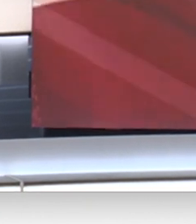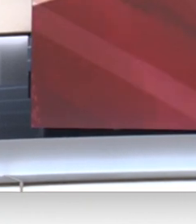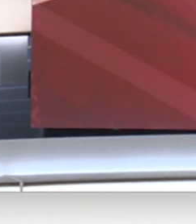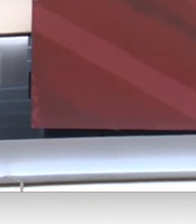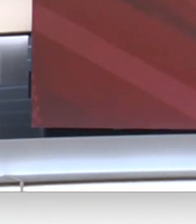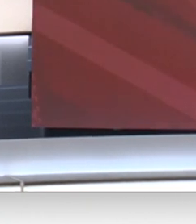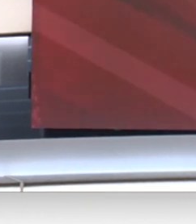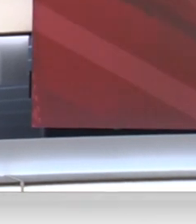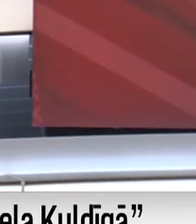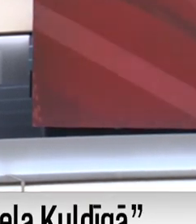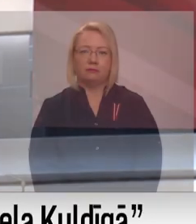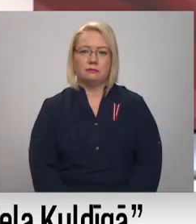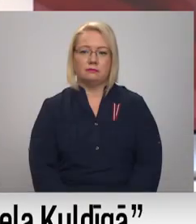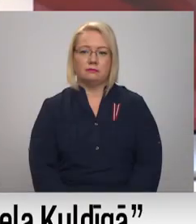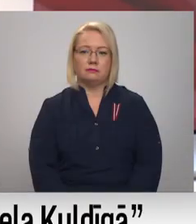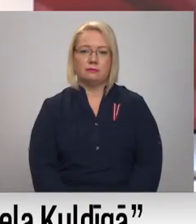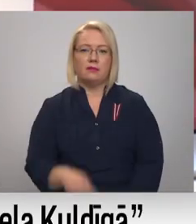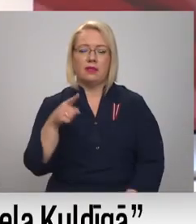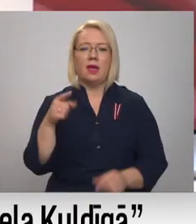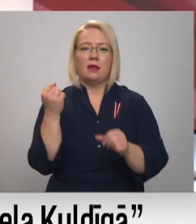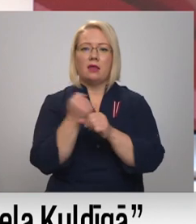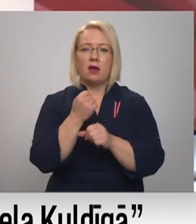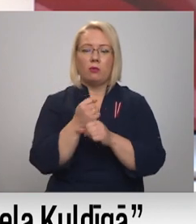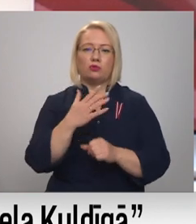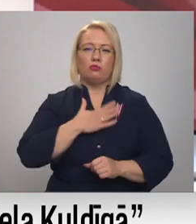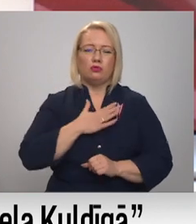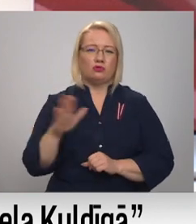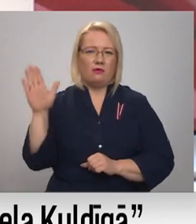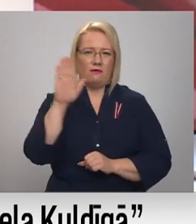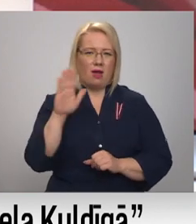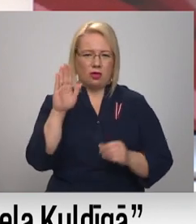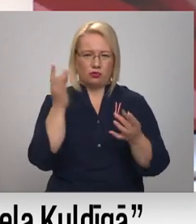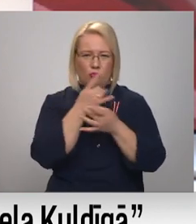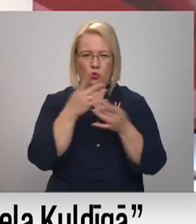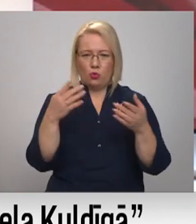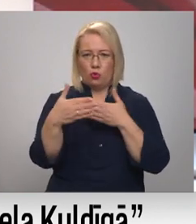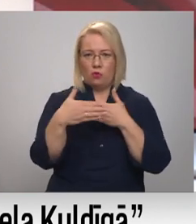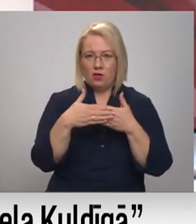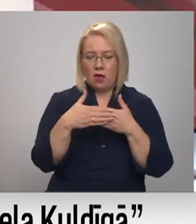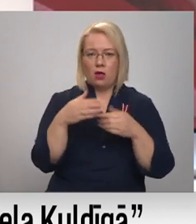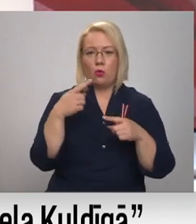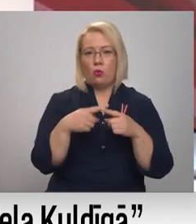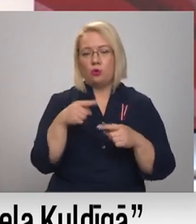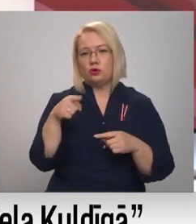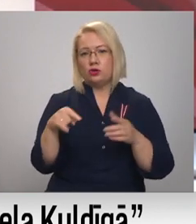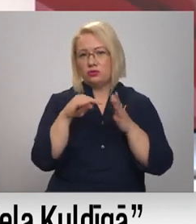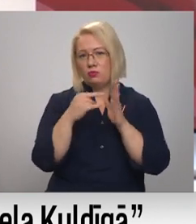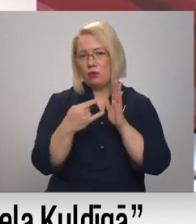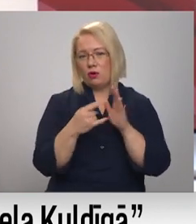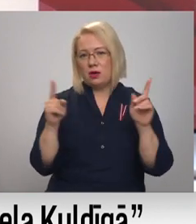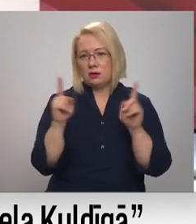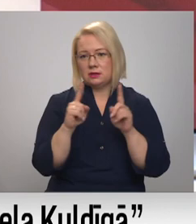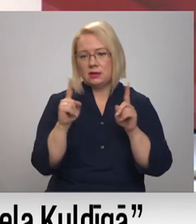tā darbojasies, lai mūs šīs valsts kultūras nu, tuvinātu. Un šis projekts